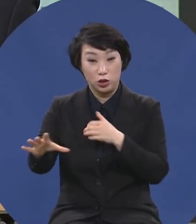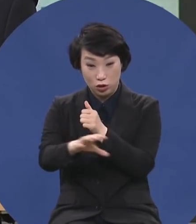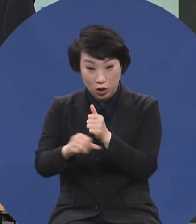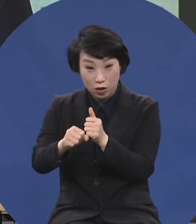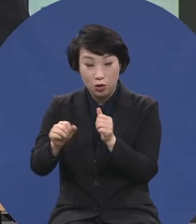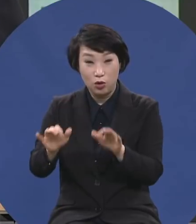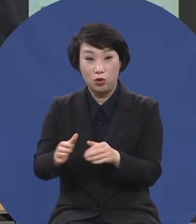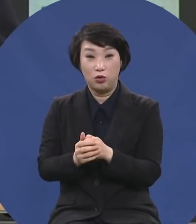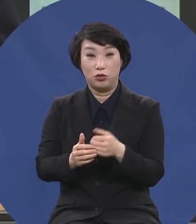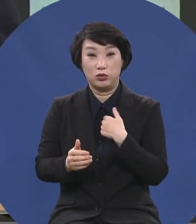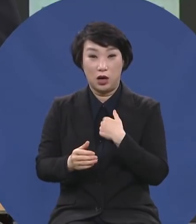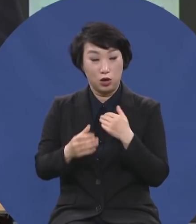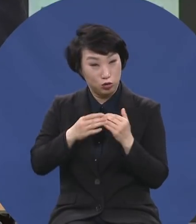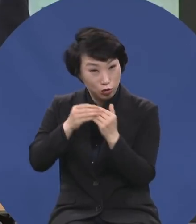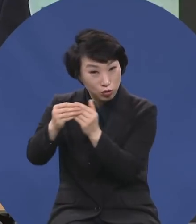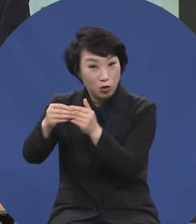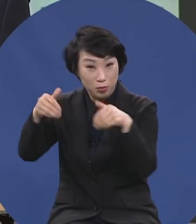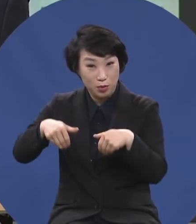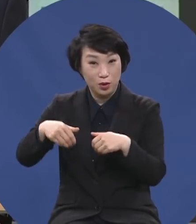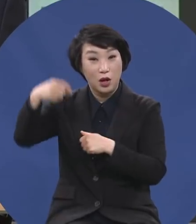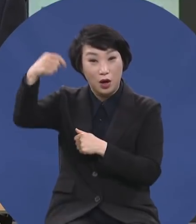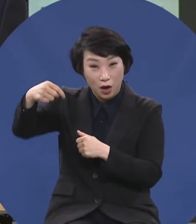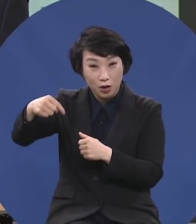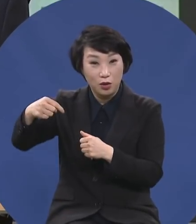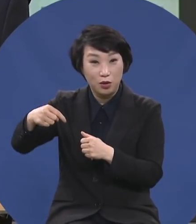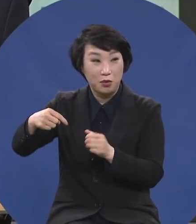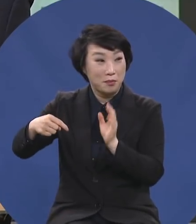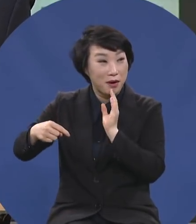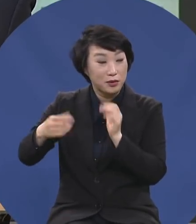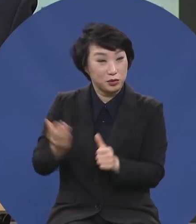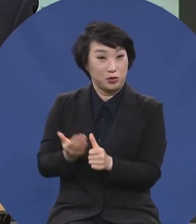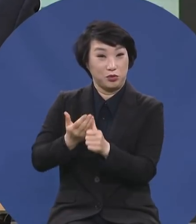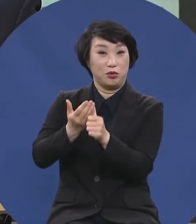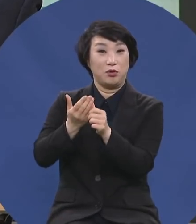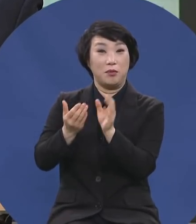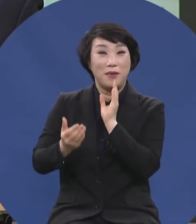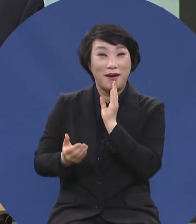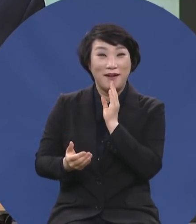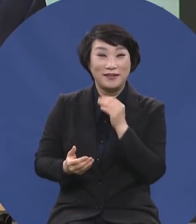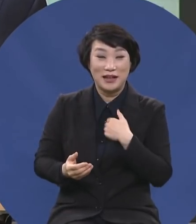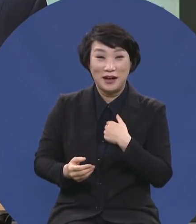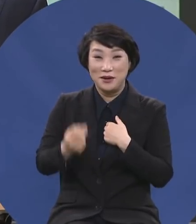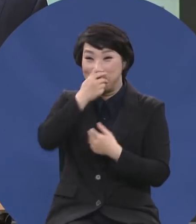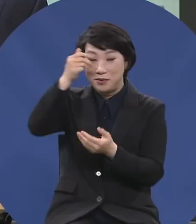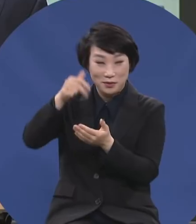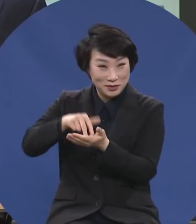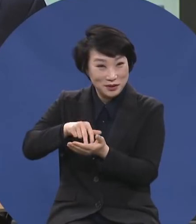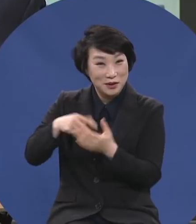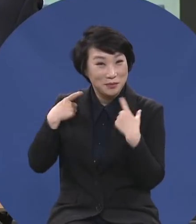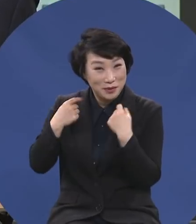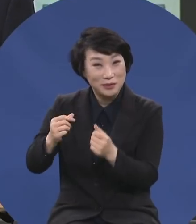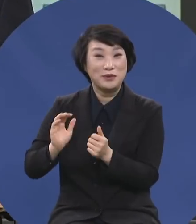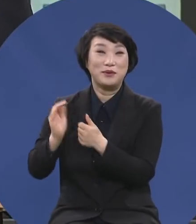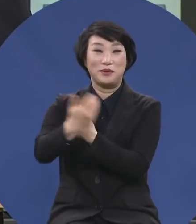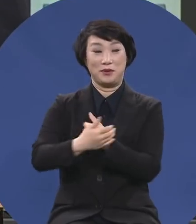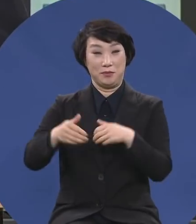장악하시고 인도하시고 가르치시고 양육하시고 보존하시게 할